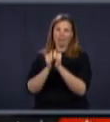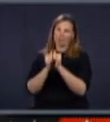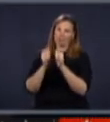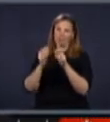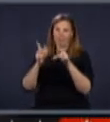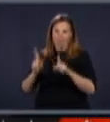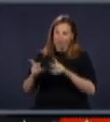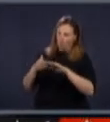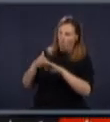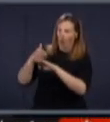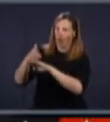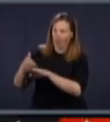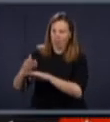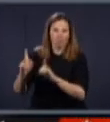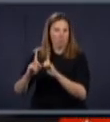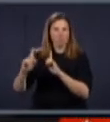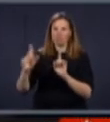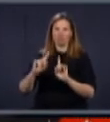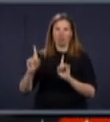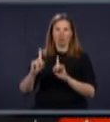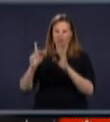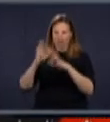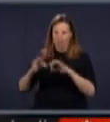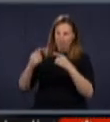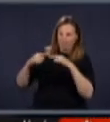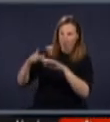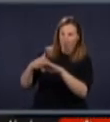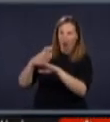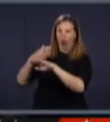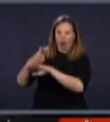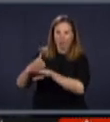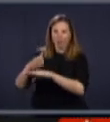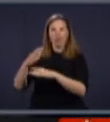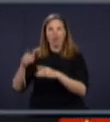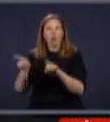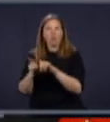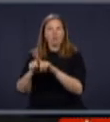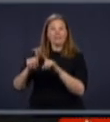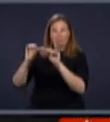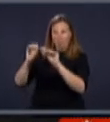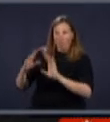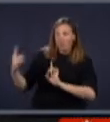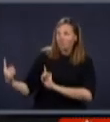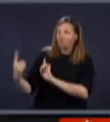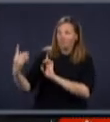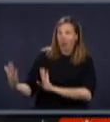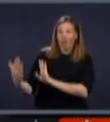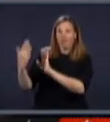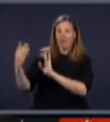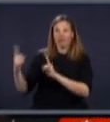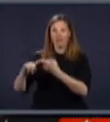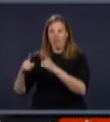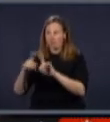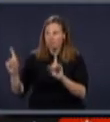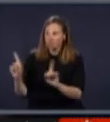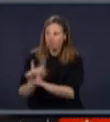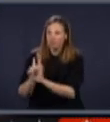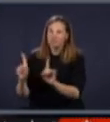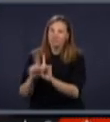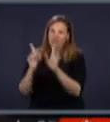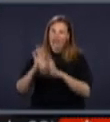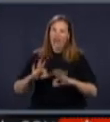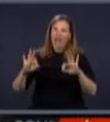enfants puissent voir leurs enseignants, voir leurs amis et puis retrouver un peu une vie normale qui est